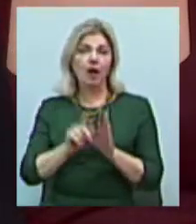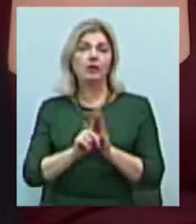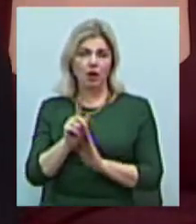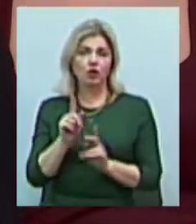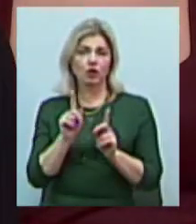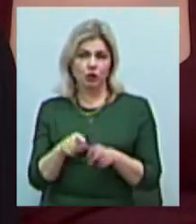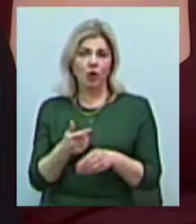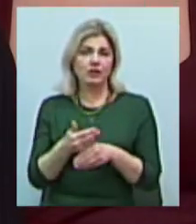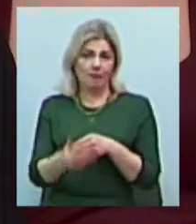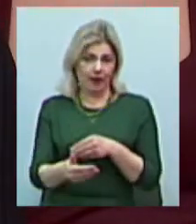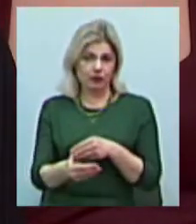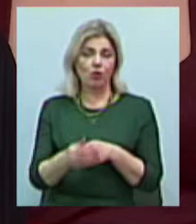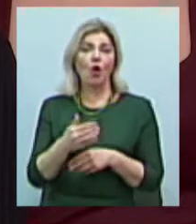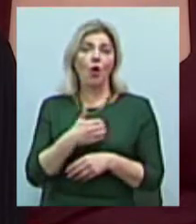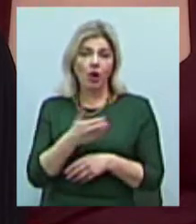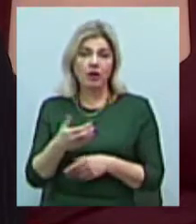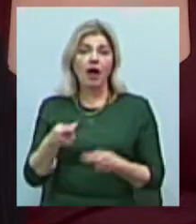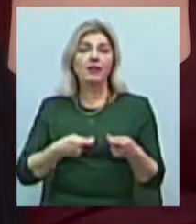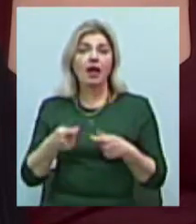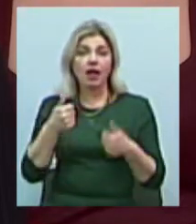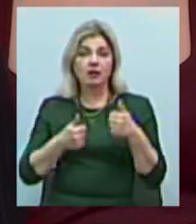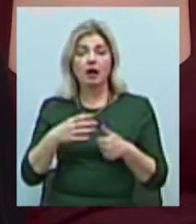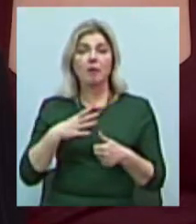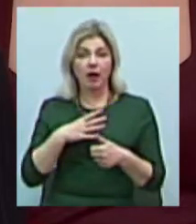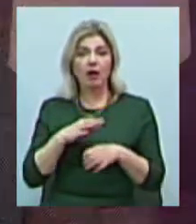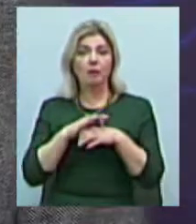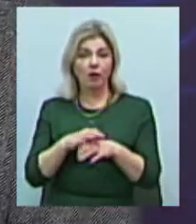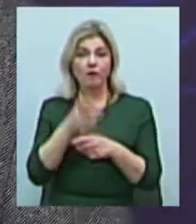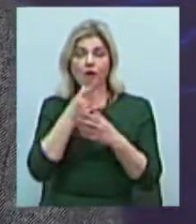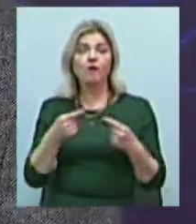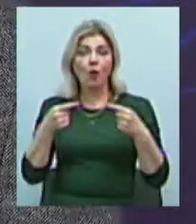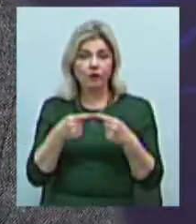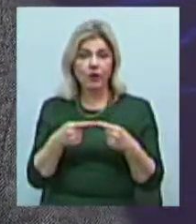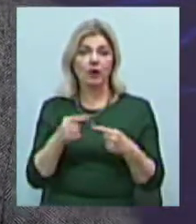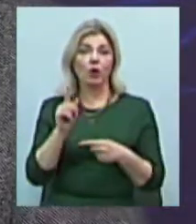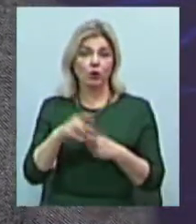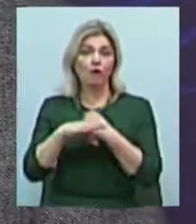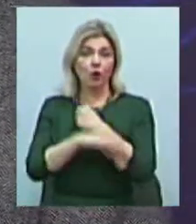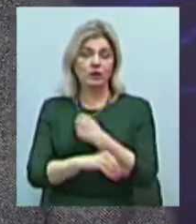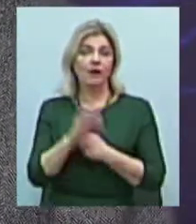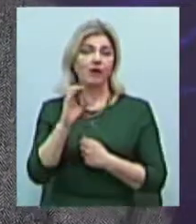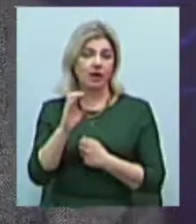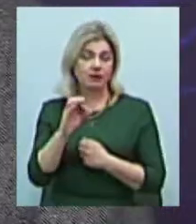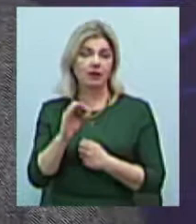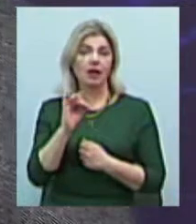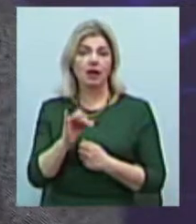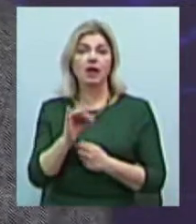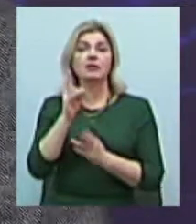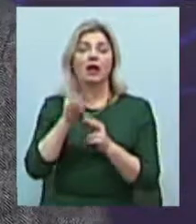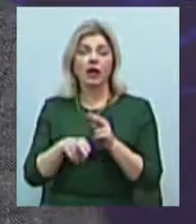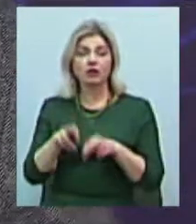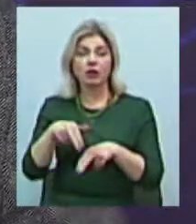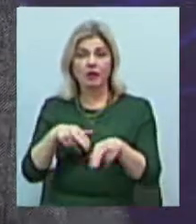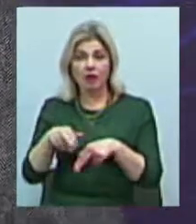дуже запізно, хоча тендери були проведені вчасно. Вони вийшли в кінці теж вересня і не закінчили вони розмітку,